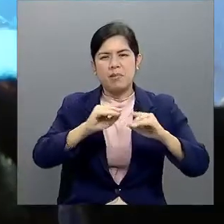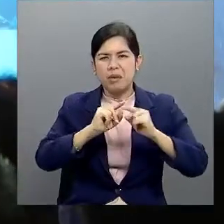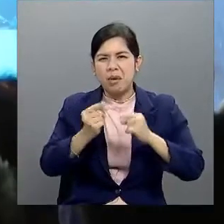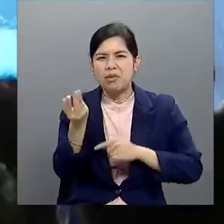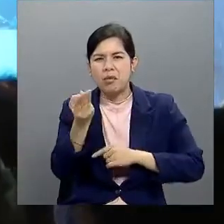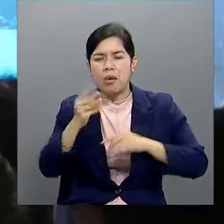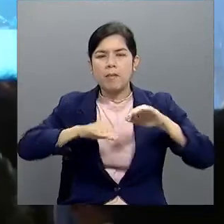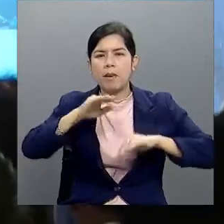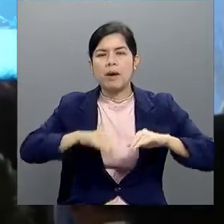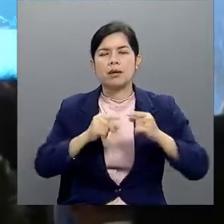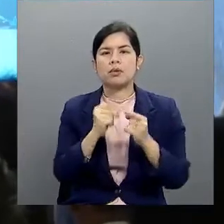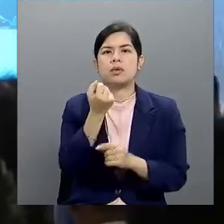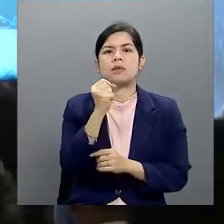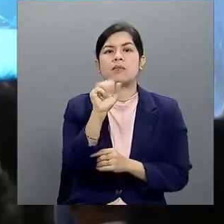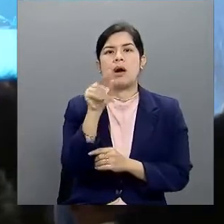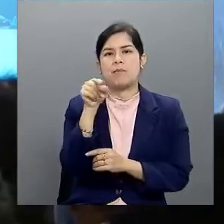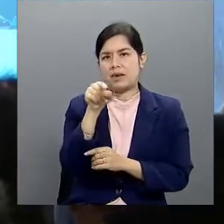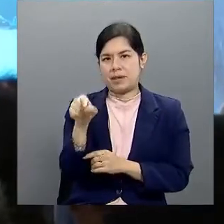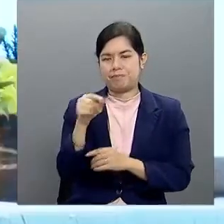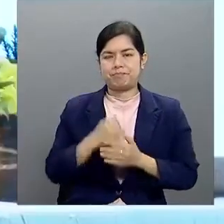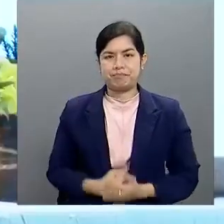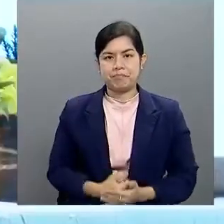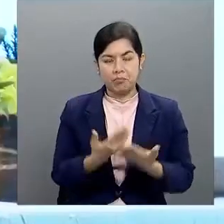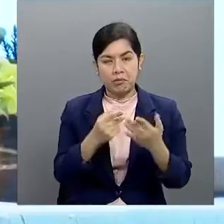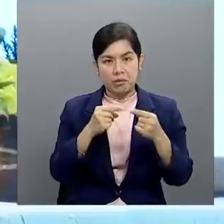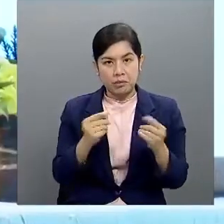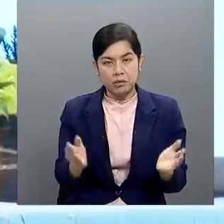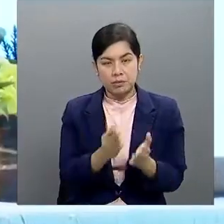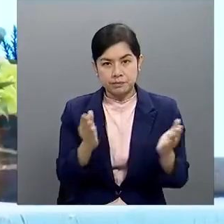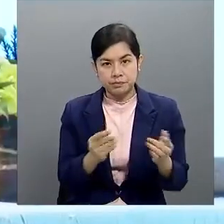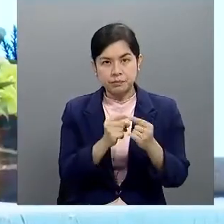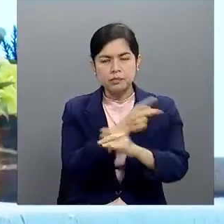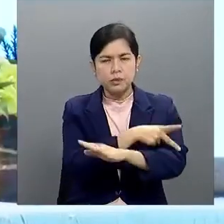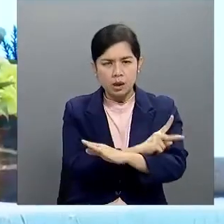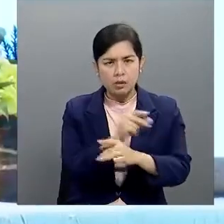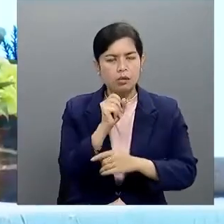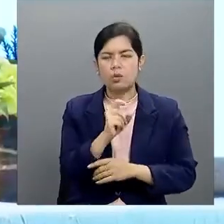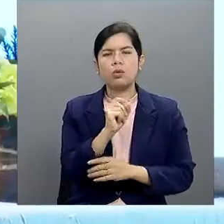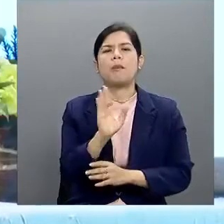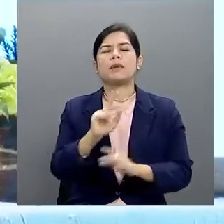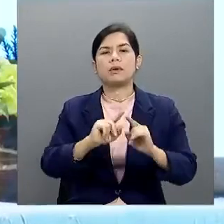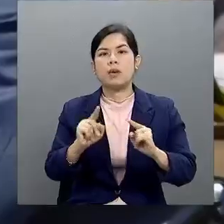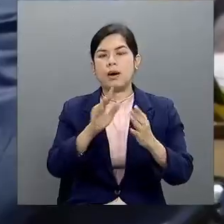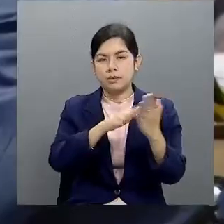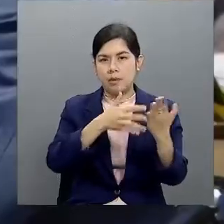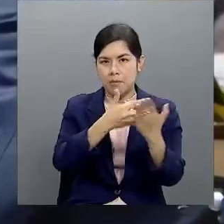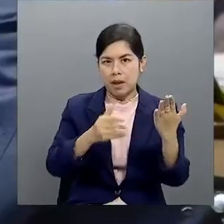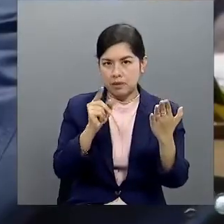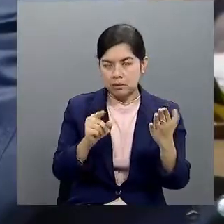ส่วนการปักดำภูเก็ตโมเดลนั้นไม่จำเป็นต้องรีบนะคะแต่ต้องมีความพร้อมโดยเฉพาะเรื่องของความปลอดภัยค่ะ